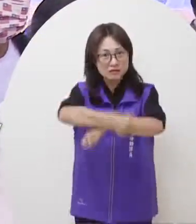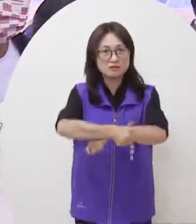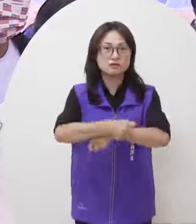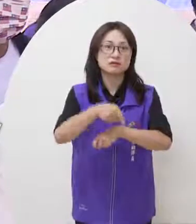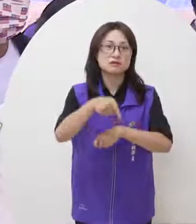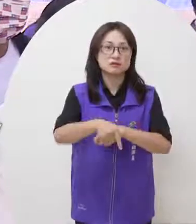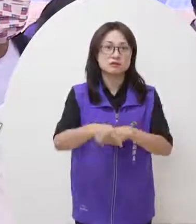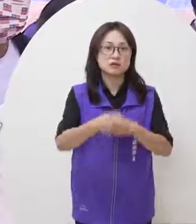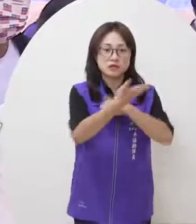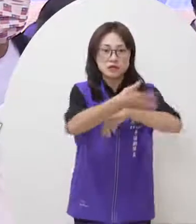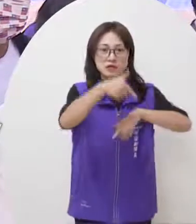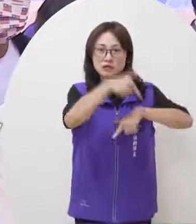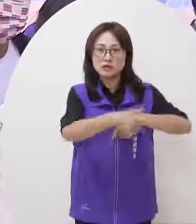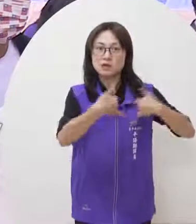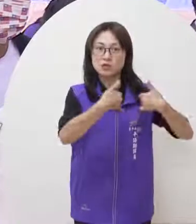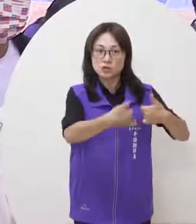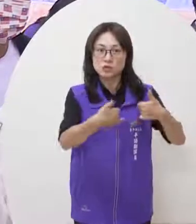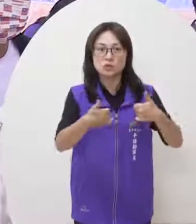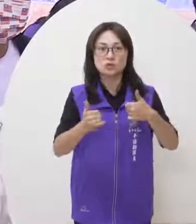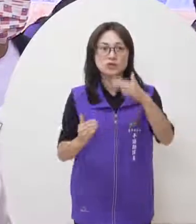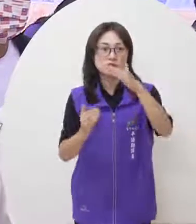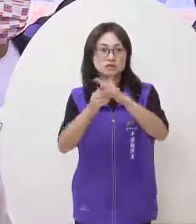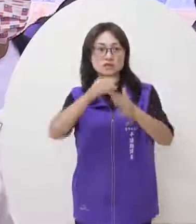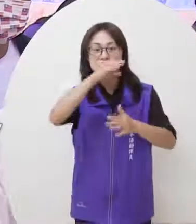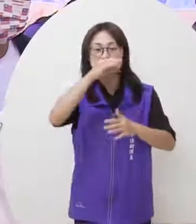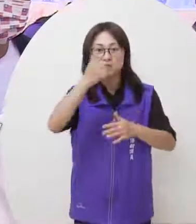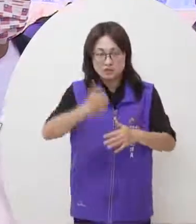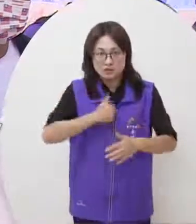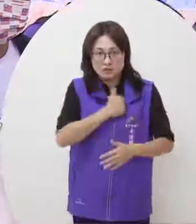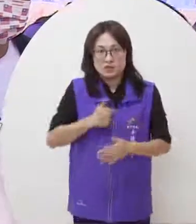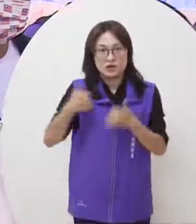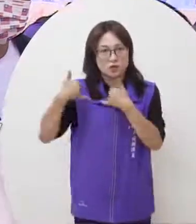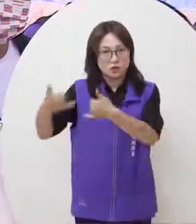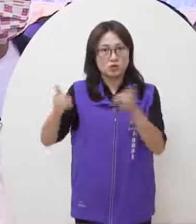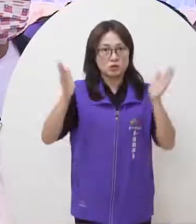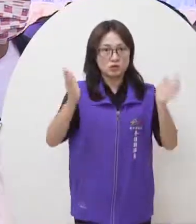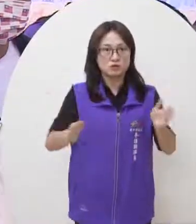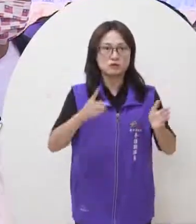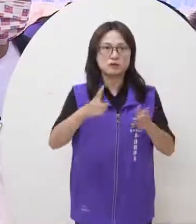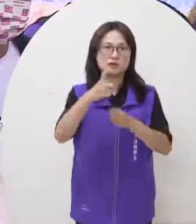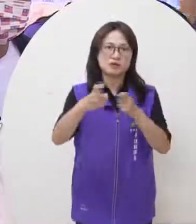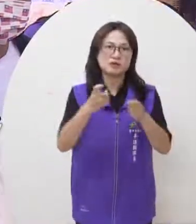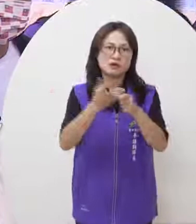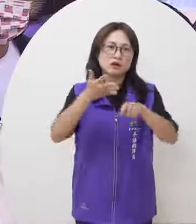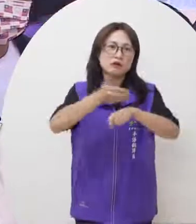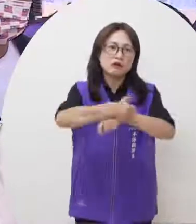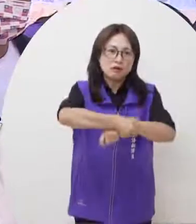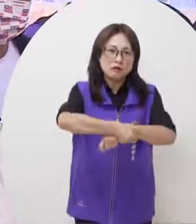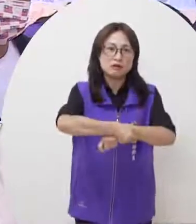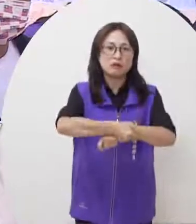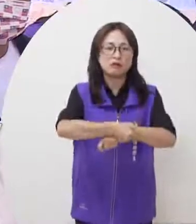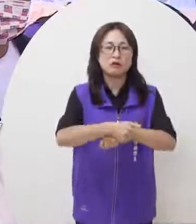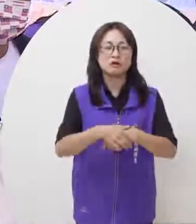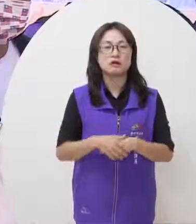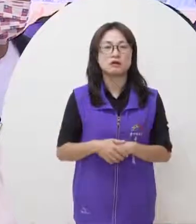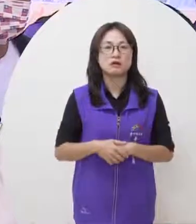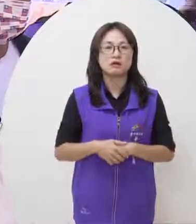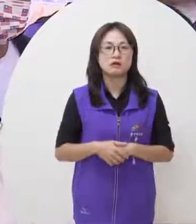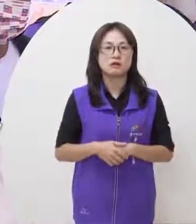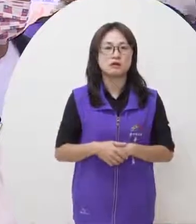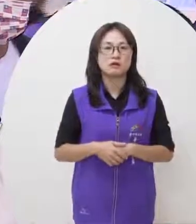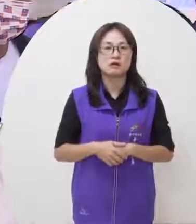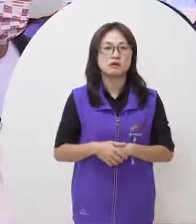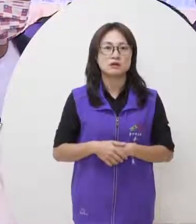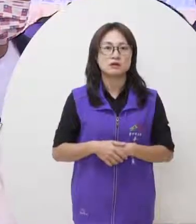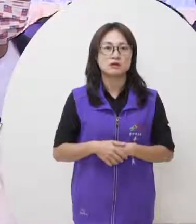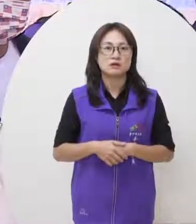南路到志山路这个区域已经10多年了啊，把一里化成两里，结果有一半